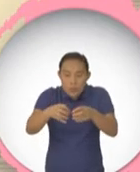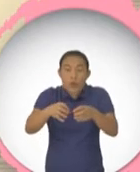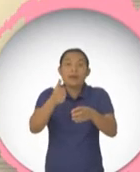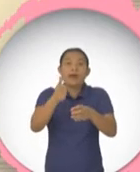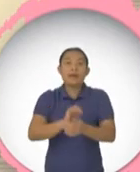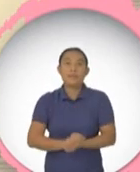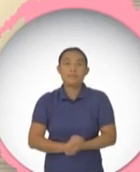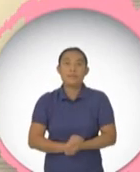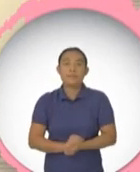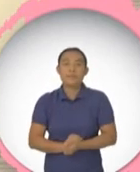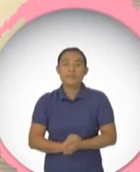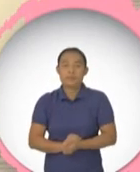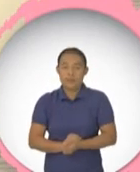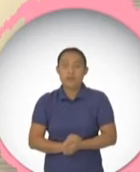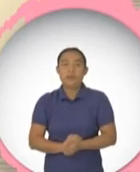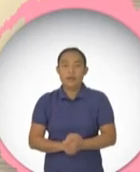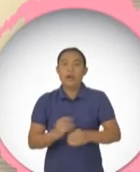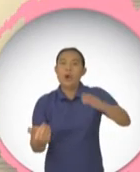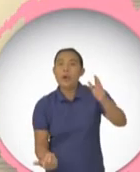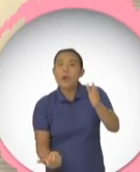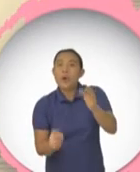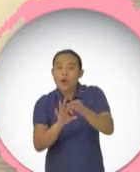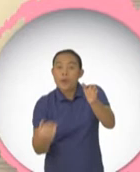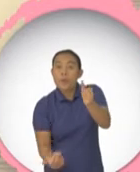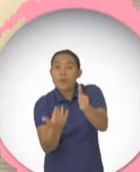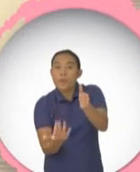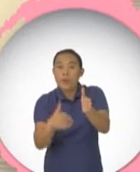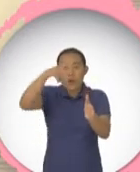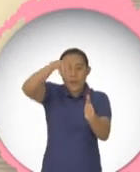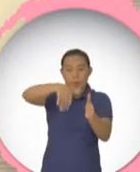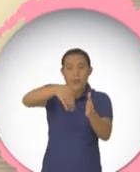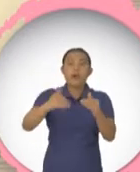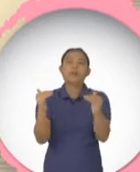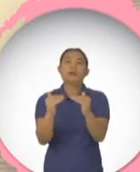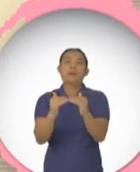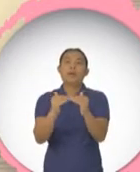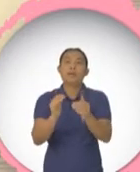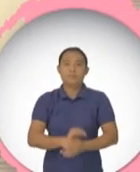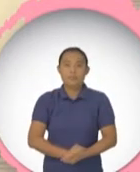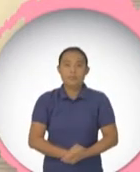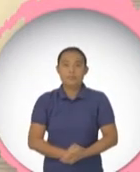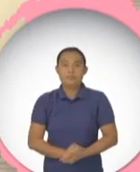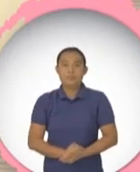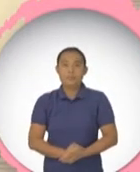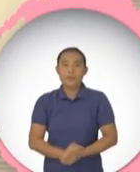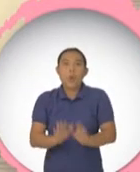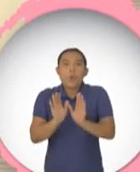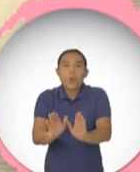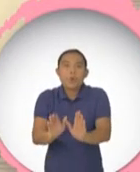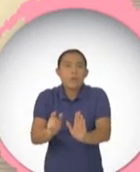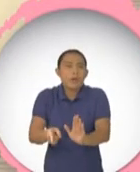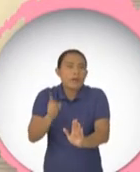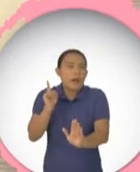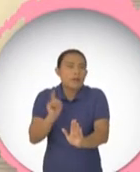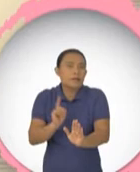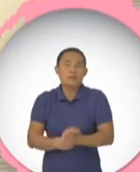ใช้ไฟบนกับไฟล่างเท่ากันเลย ไฟบนไฟล่างเท่ากันคือ ใช่ไฟบนไฟล่างเท่ากัน ครับ แล้วก็ใช้เวลาในการอบนานแค่ไหน แล้วแต่ขนา